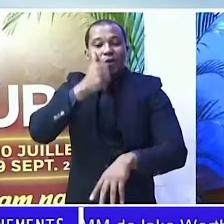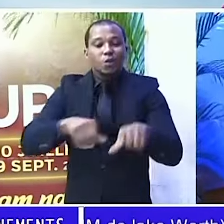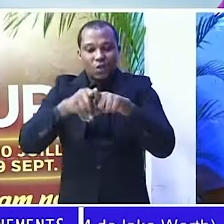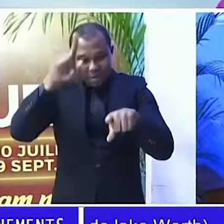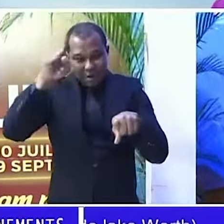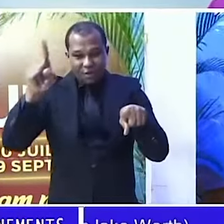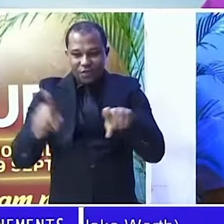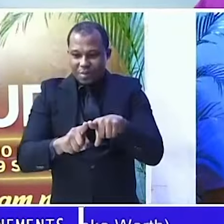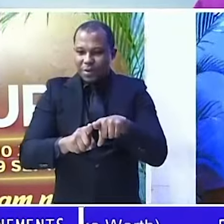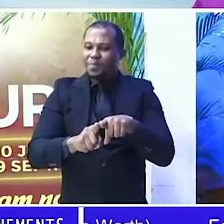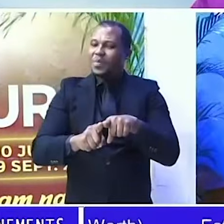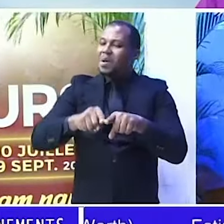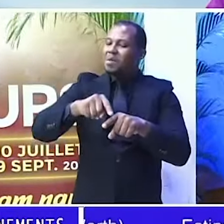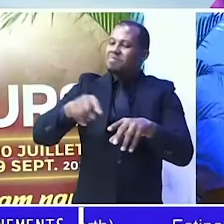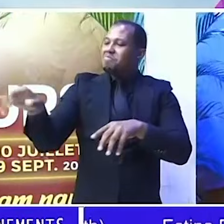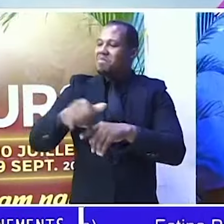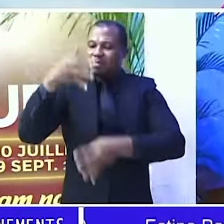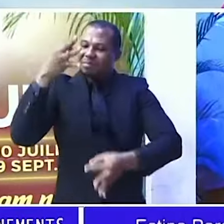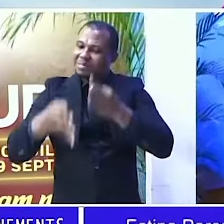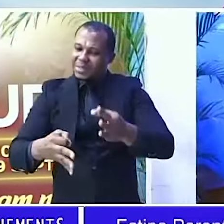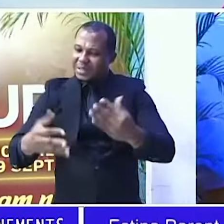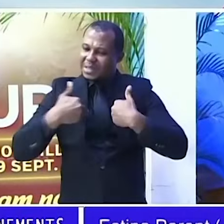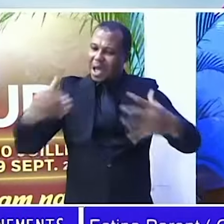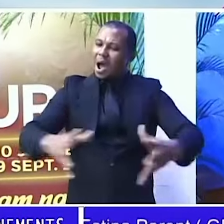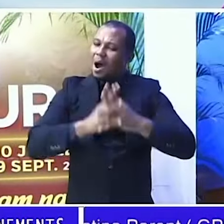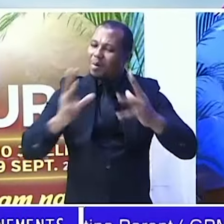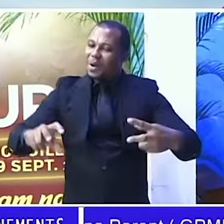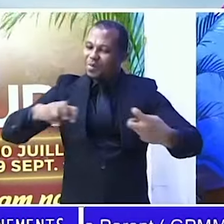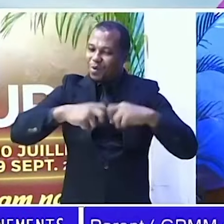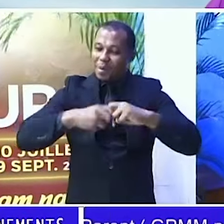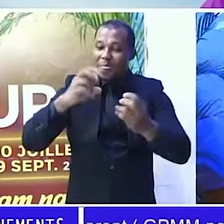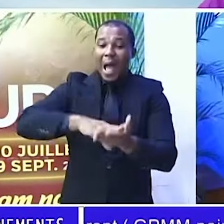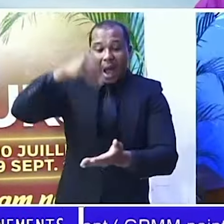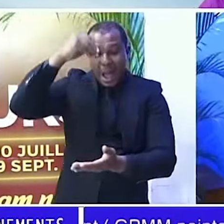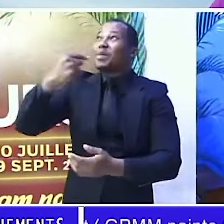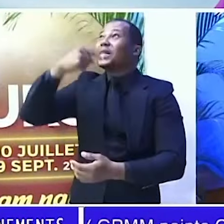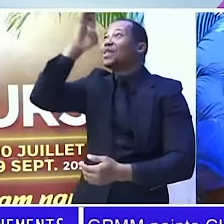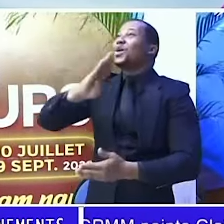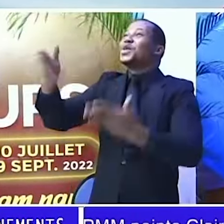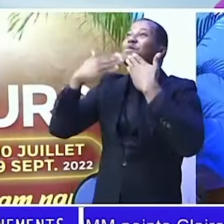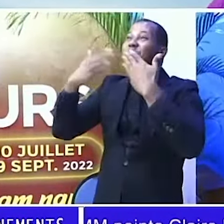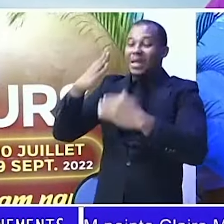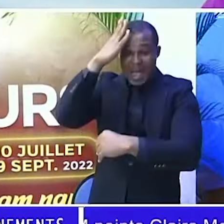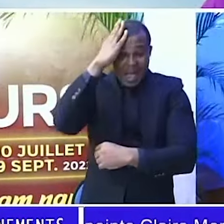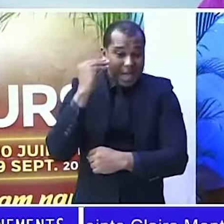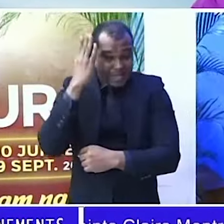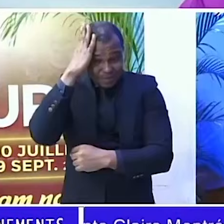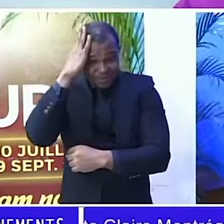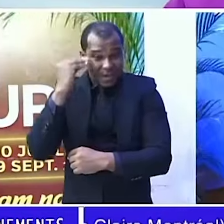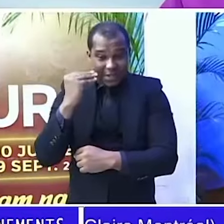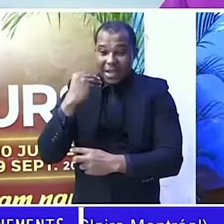même dans l'épreuve de la vie, il faut apprendre à dire mon Dieu merci. C'est ça, C'est l'expérience que je fais dans